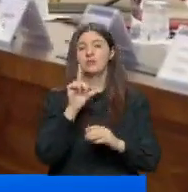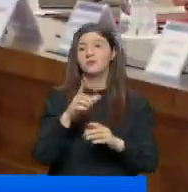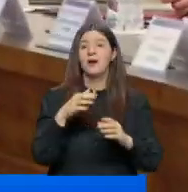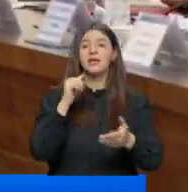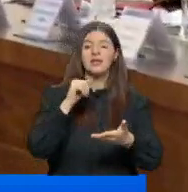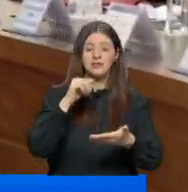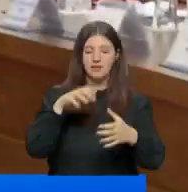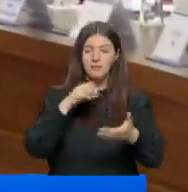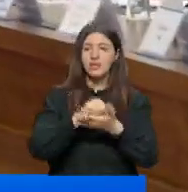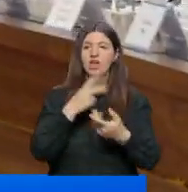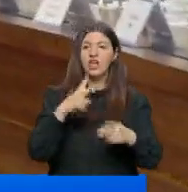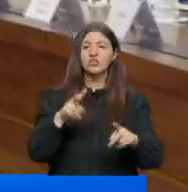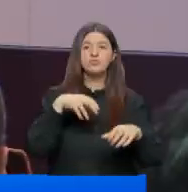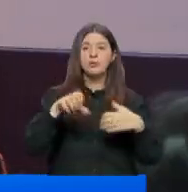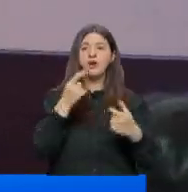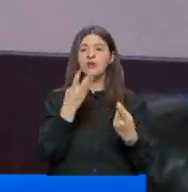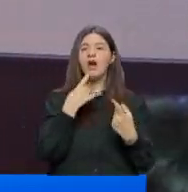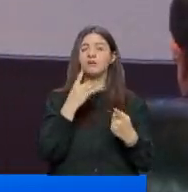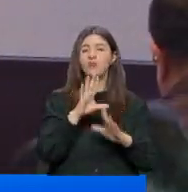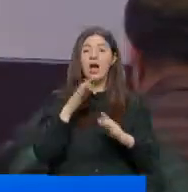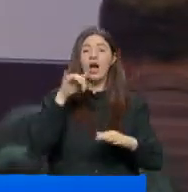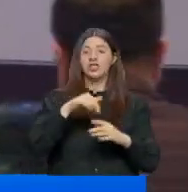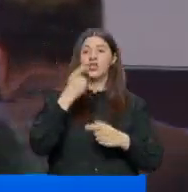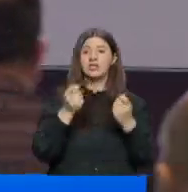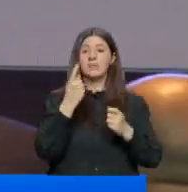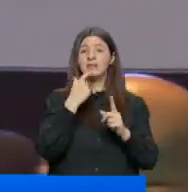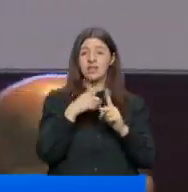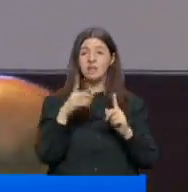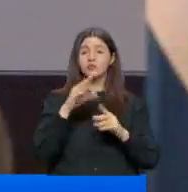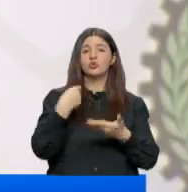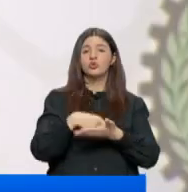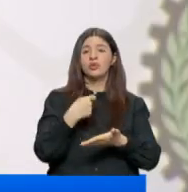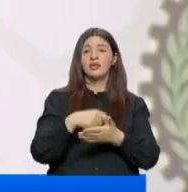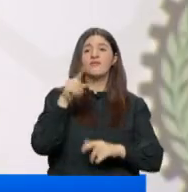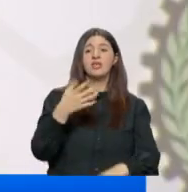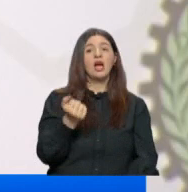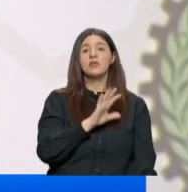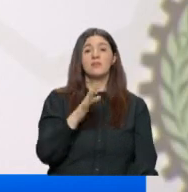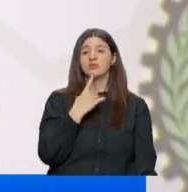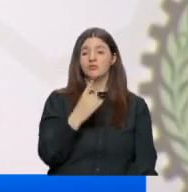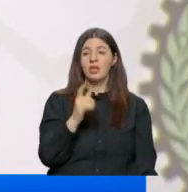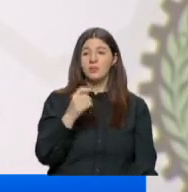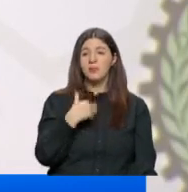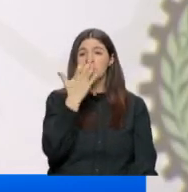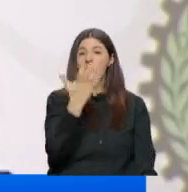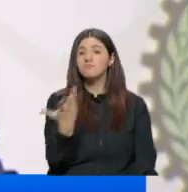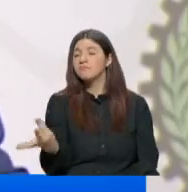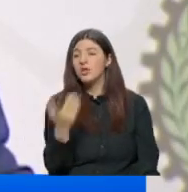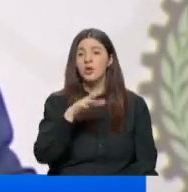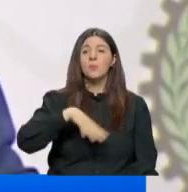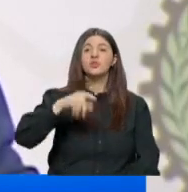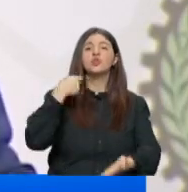basına açık bölümde hiç rakam dillendirmedi. Hak ise bir yıl tüm ücretlilerden vergi alınmasını önerisi sundu. Benim önerim